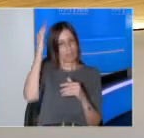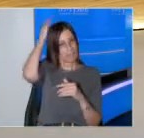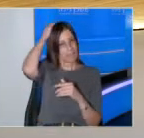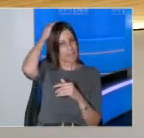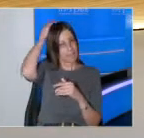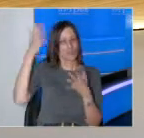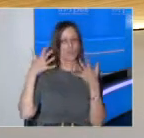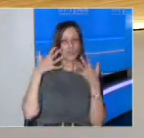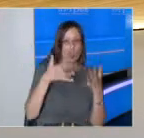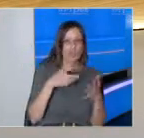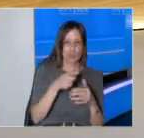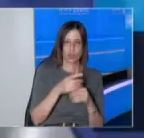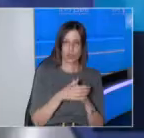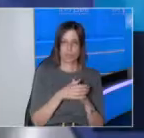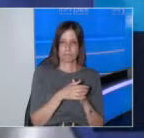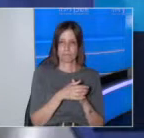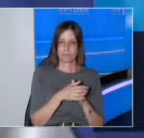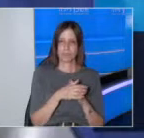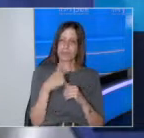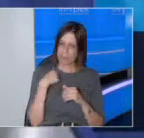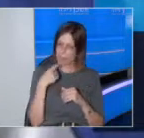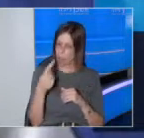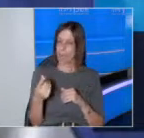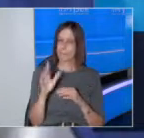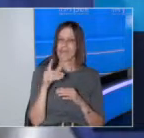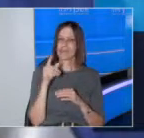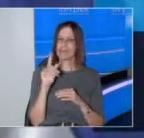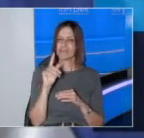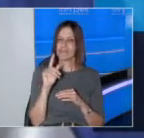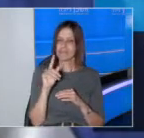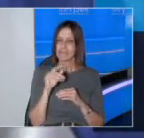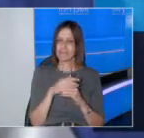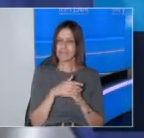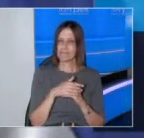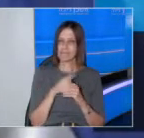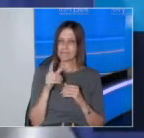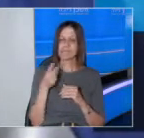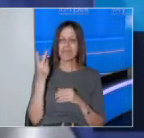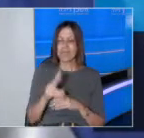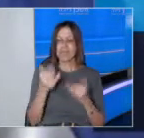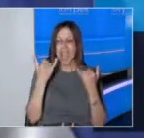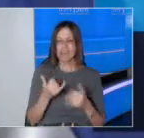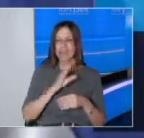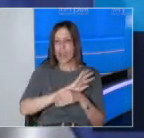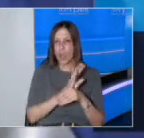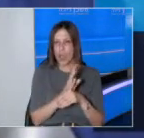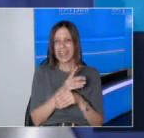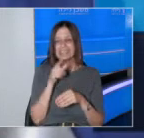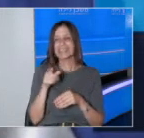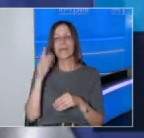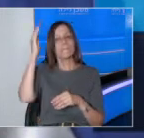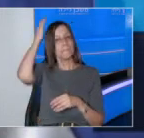בנט, שתוקפים אותו, הנה. ואני אומר לך שאלה שמתים עכשיו מהקורונה, זה נפתלי בנט.